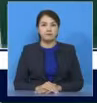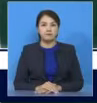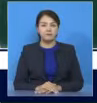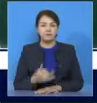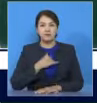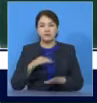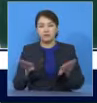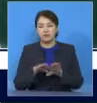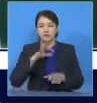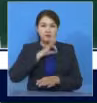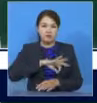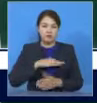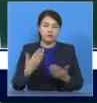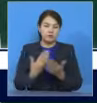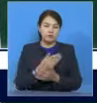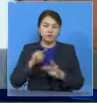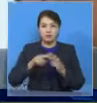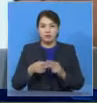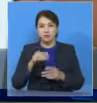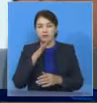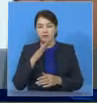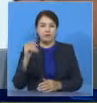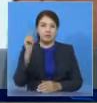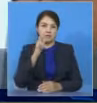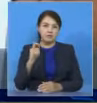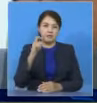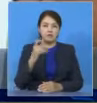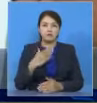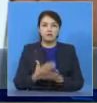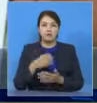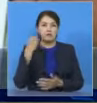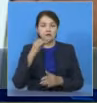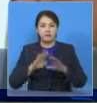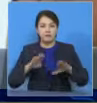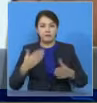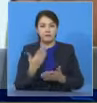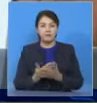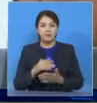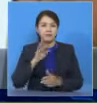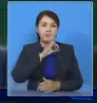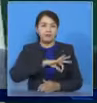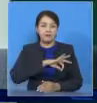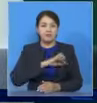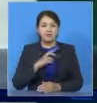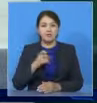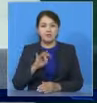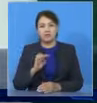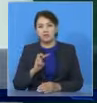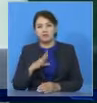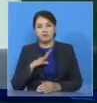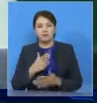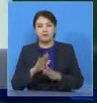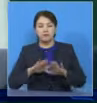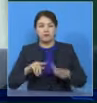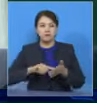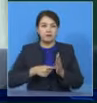Мы также используем современные технологии во время уроков химии, чтобы привлечь интерес детей, например, с использованием маркерных реактивов. Для этих